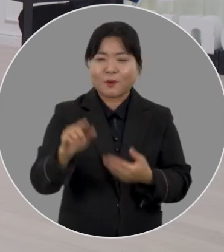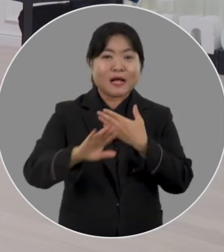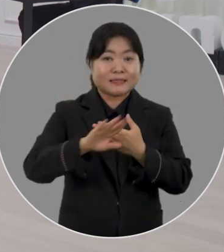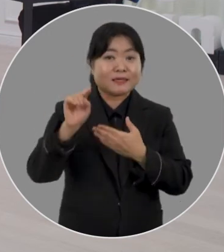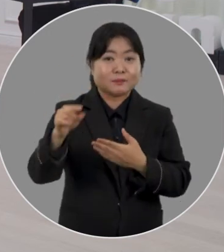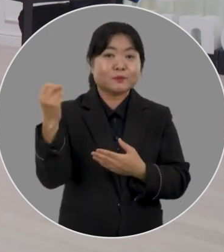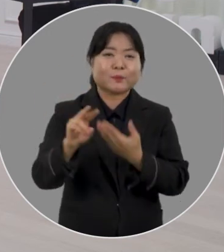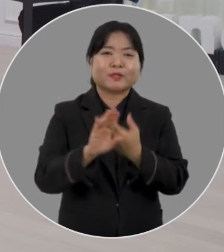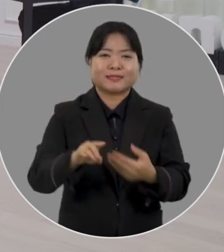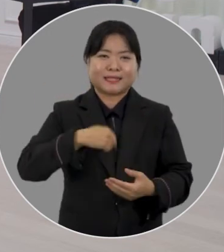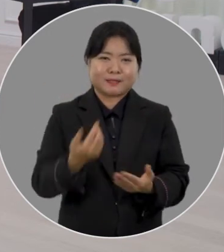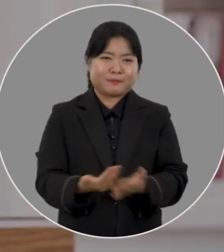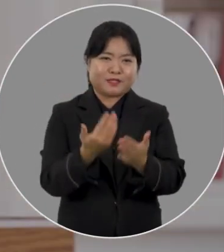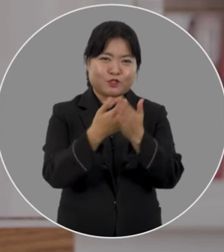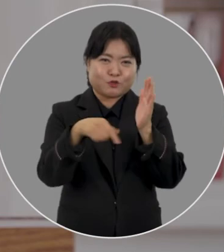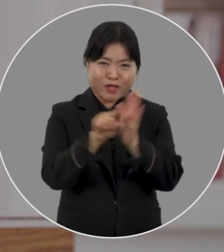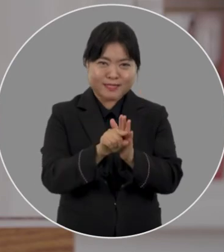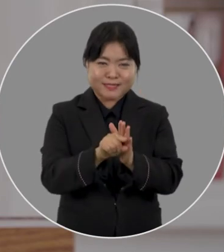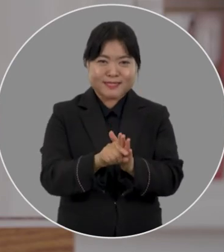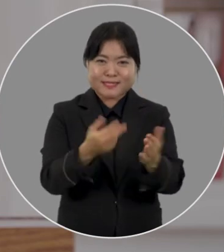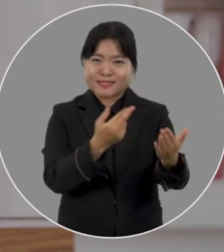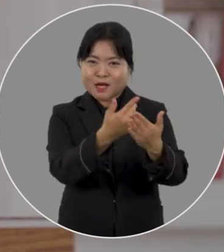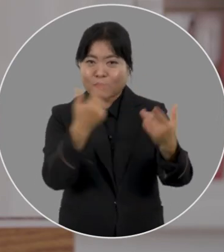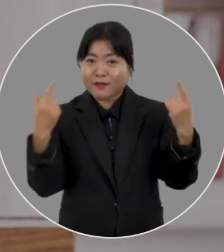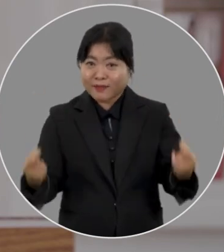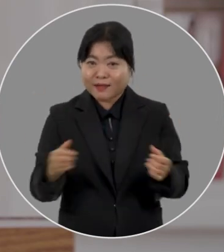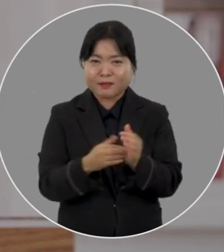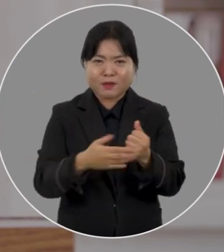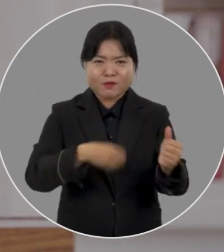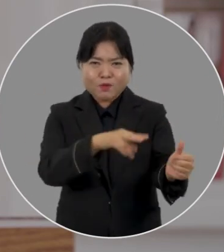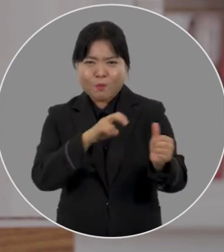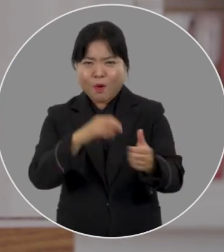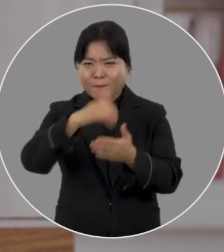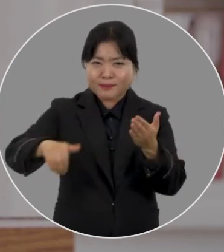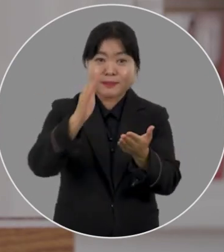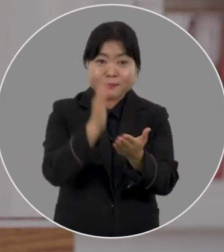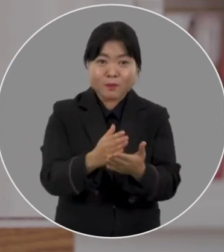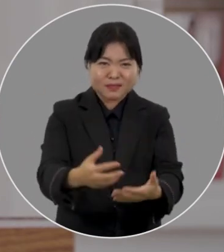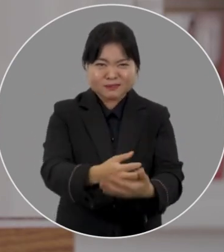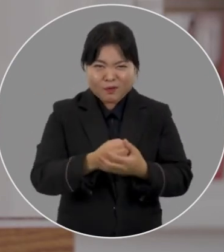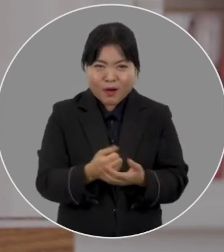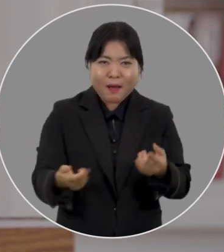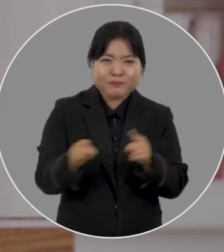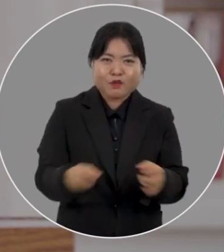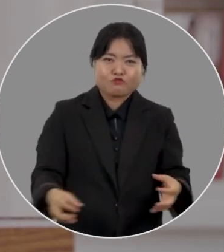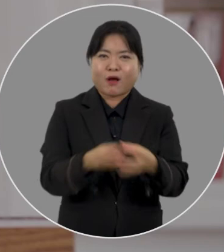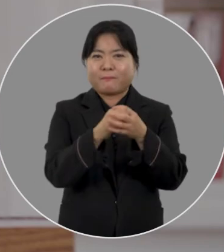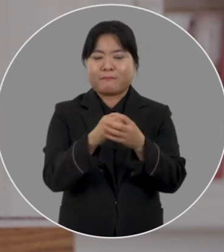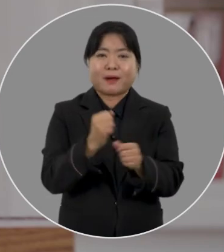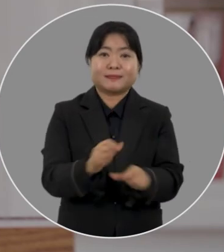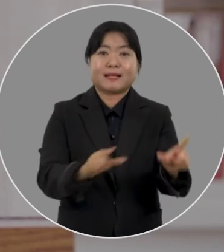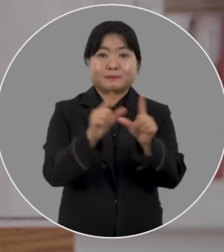다름은 또 다른 자기 발전을 위한 창이다. 네. 그래서 혐오나 배제보다는 끌어안고 함께 융합하는